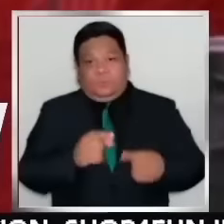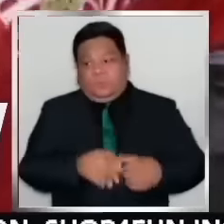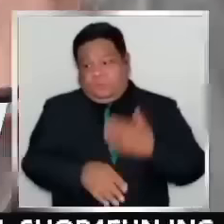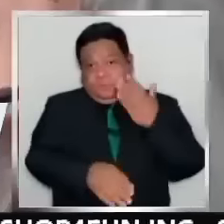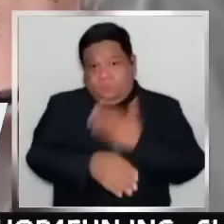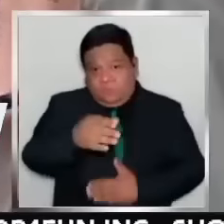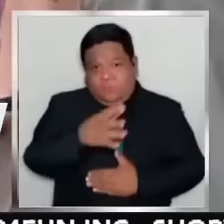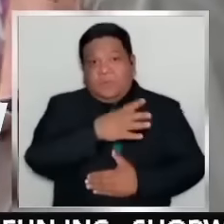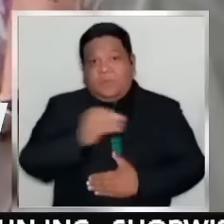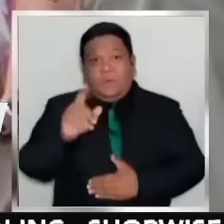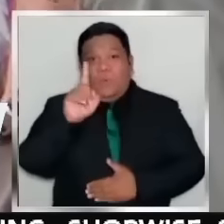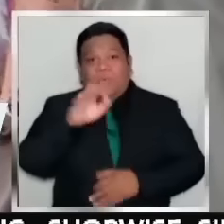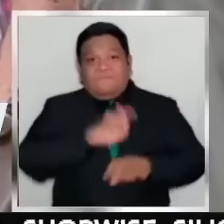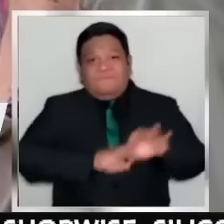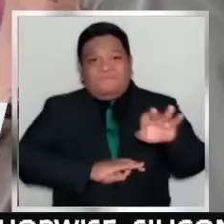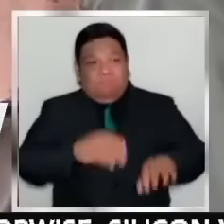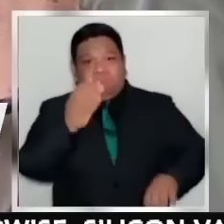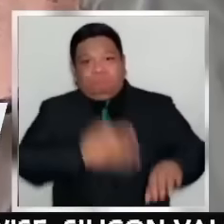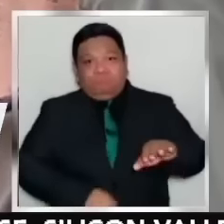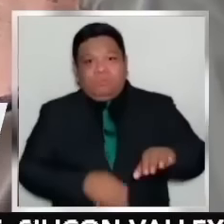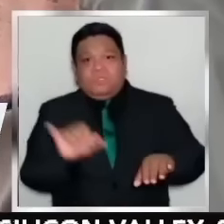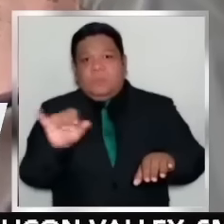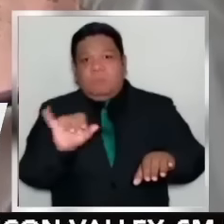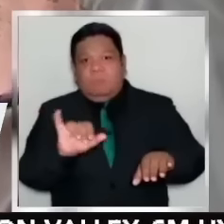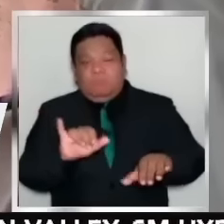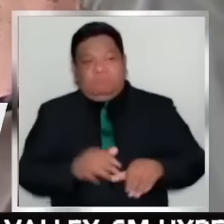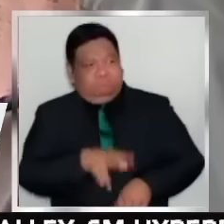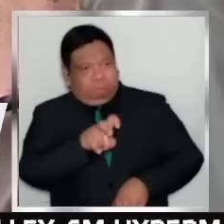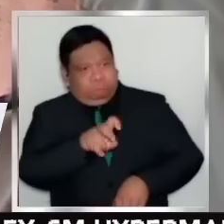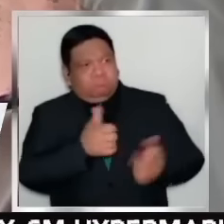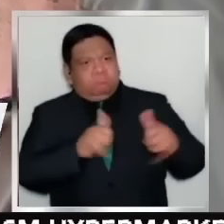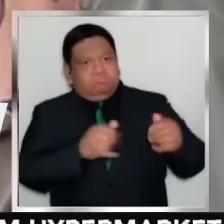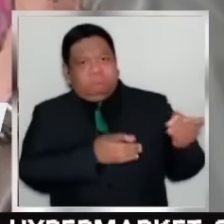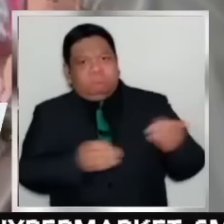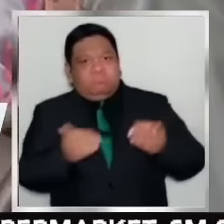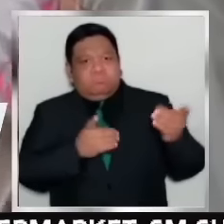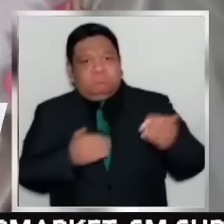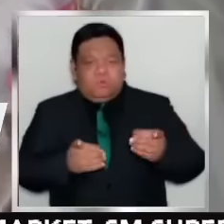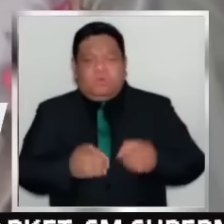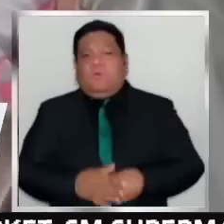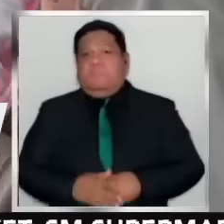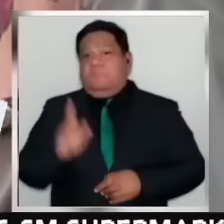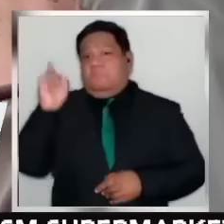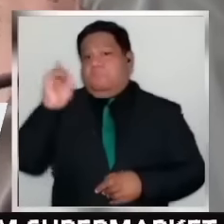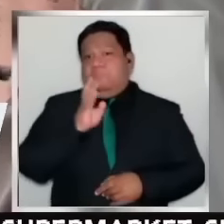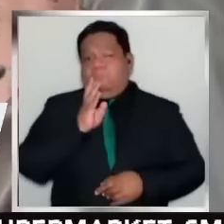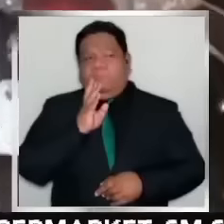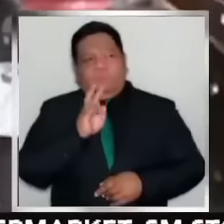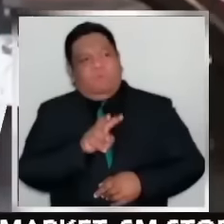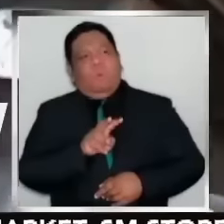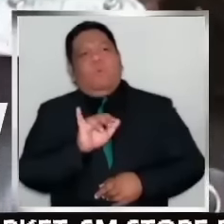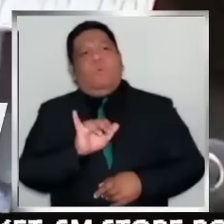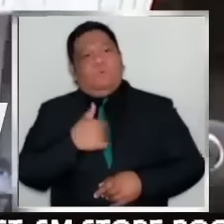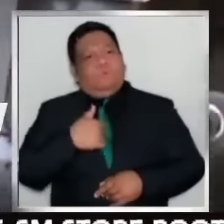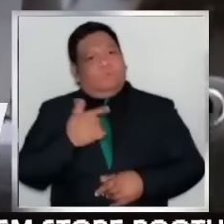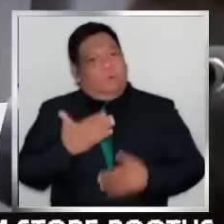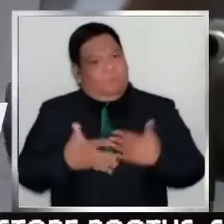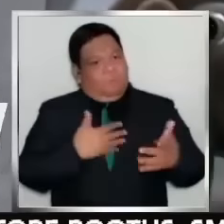paa. Sabi ko, kahit pala ganito, may kapansanan, kaya pa rin magtrabaho. Kaya tinesting ko, sir.